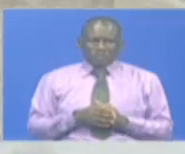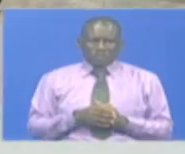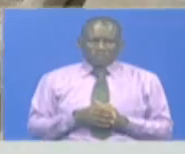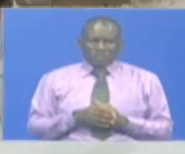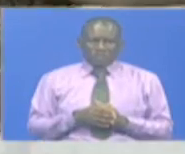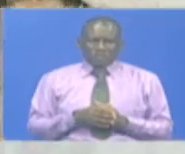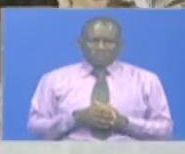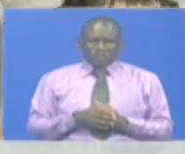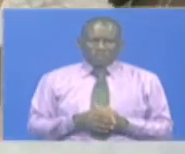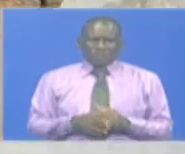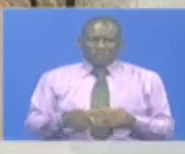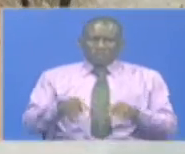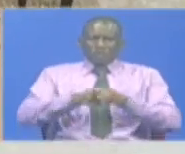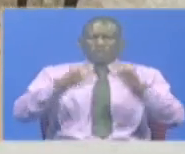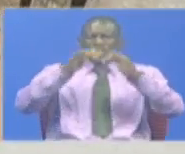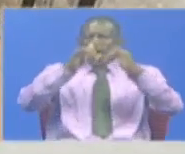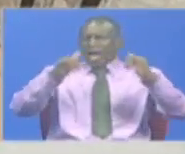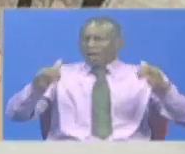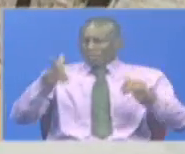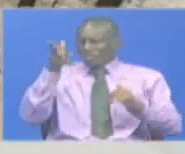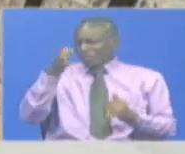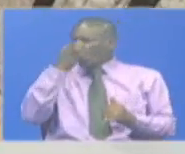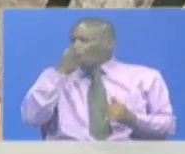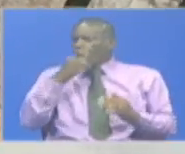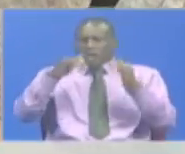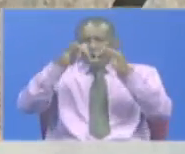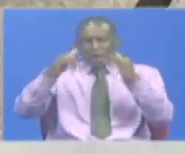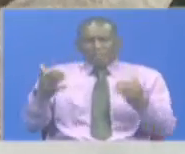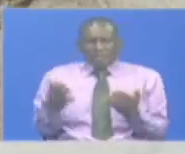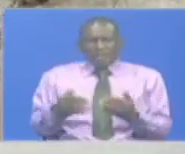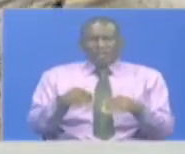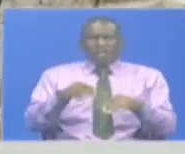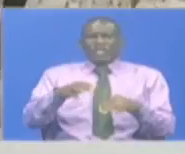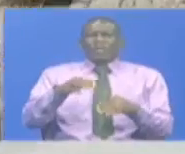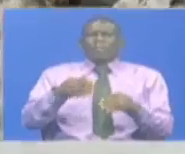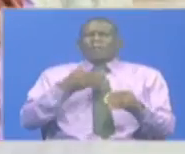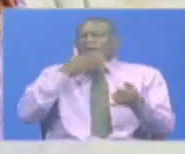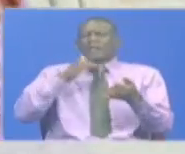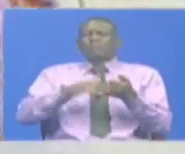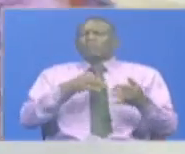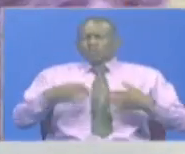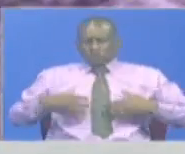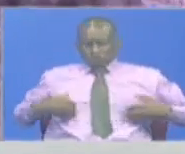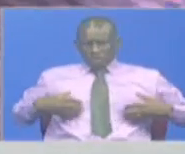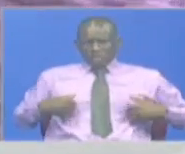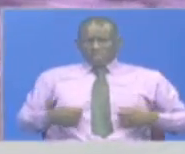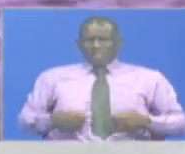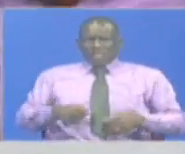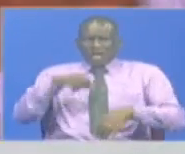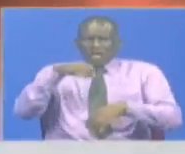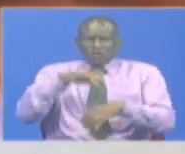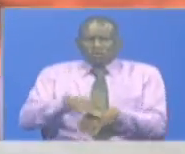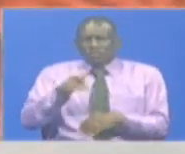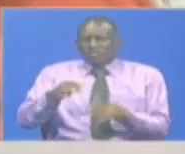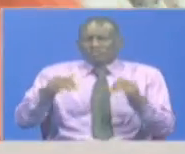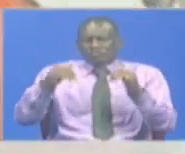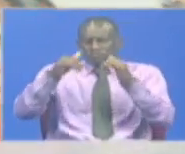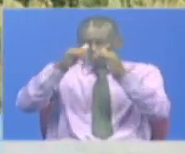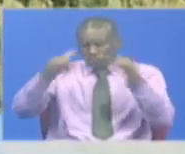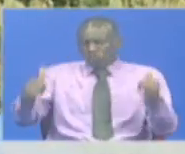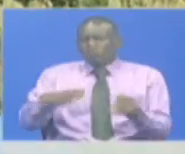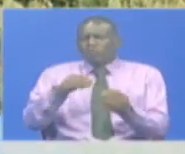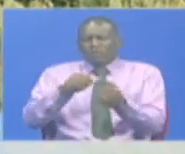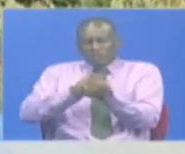Hata hiyo hema ni mzee alienda Garissa. Hiyo ilikuwa ni mali nyingine kibarua amefanya akapata hiyo ilikuwa na nini ya watermelon tukaenda tukaosha huko